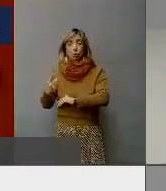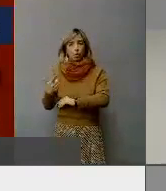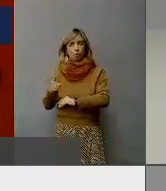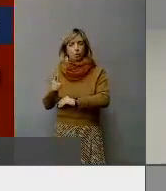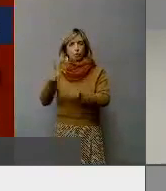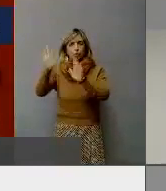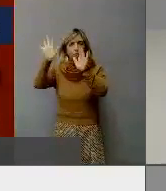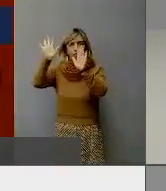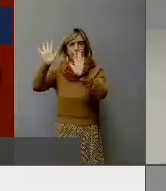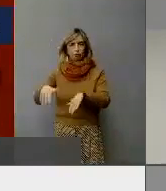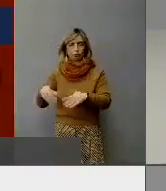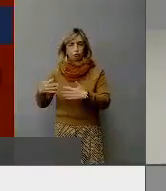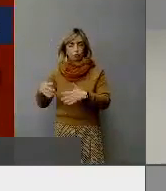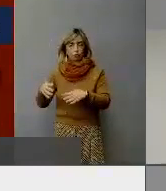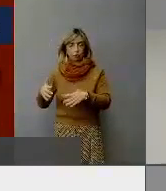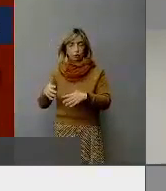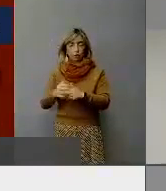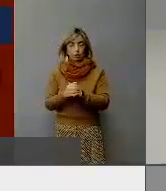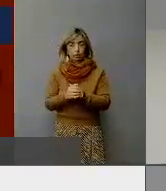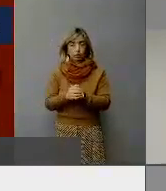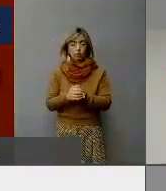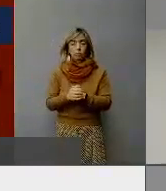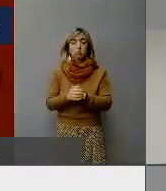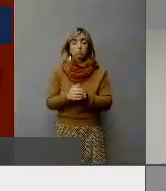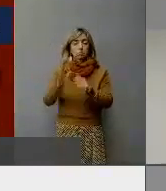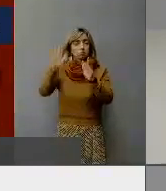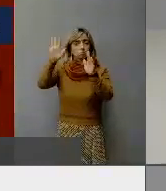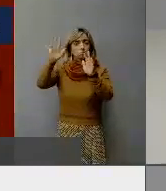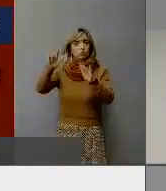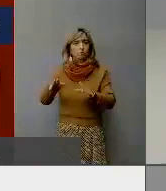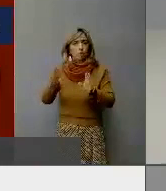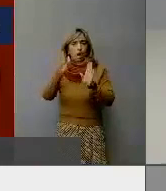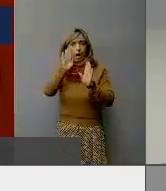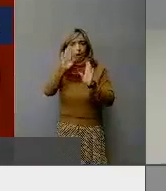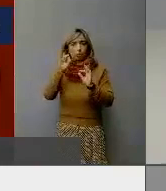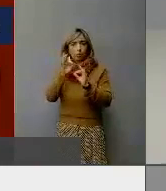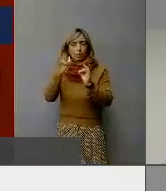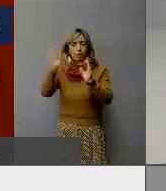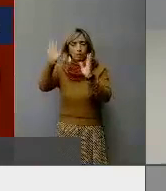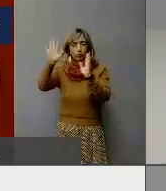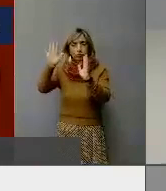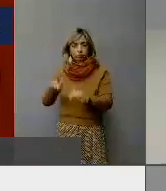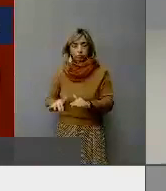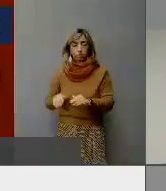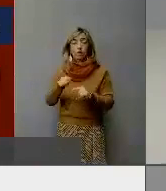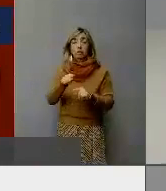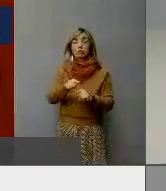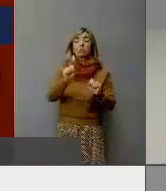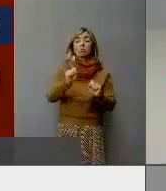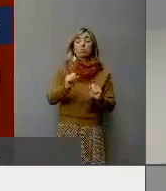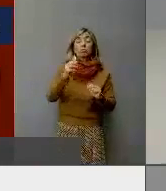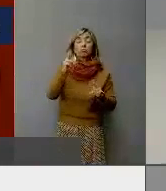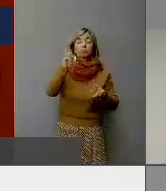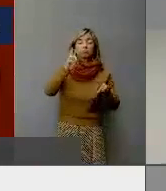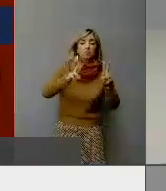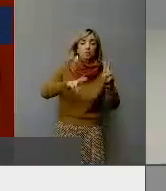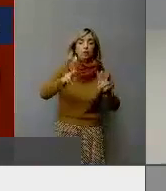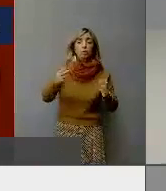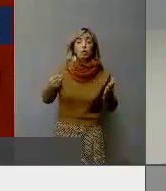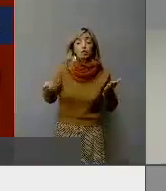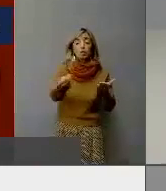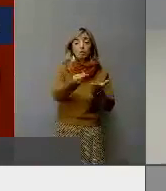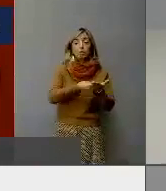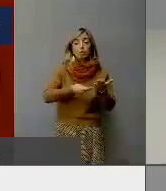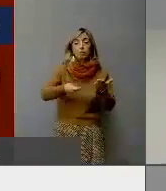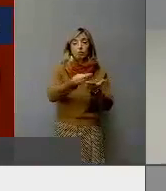in maniera molto molto attenta possa essere quello di valutare un progetto di riqualificazione urbanistica